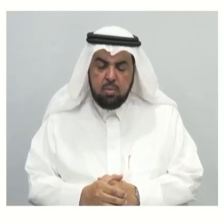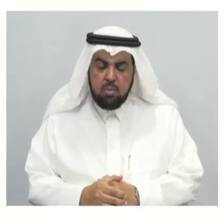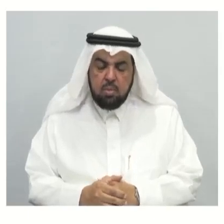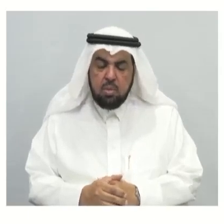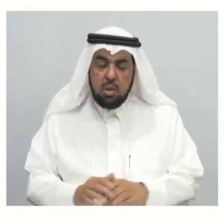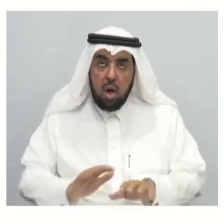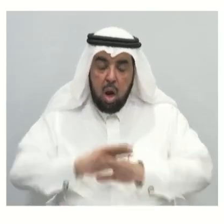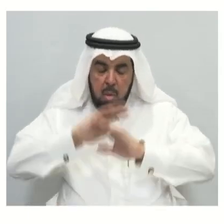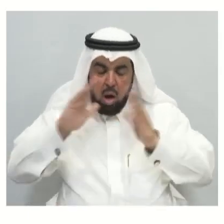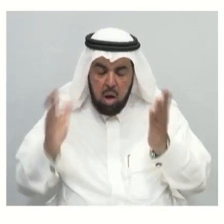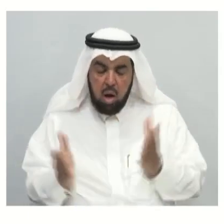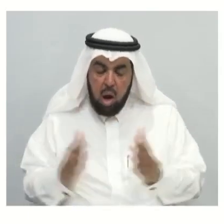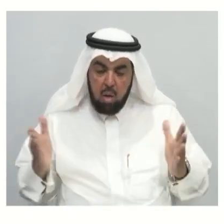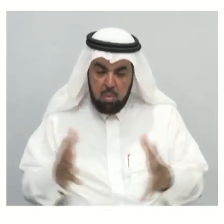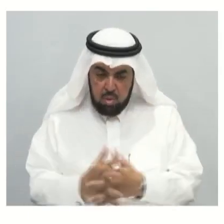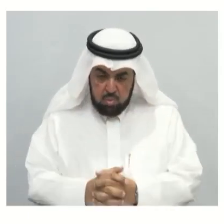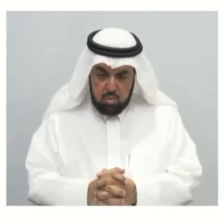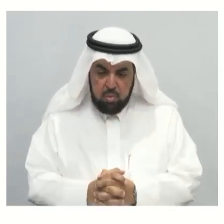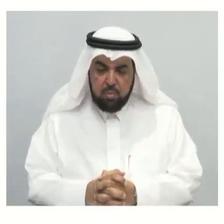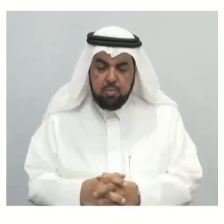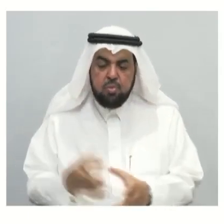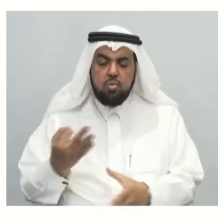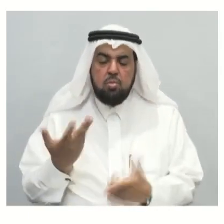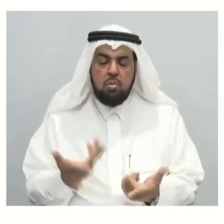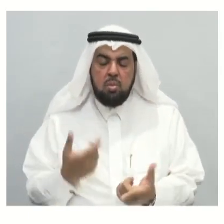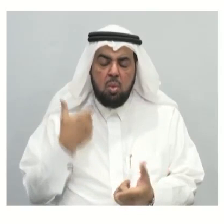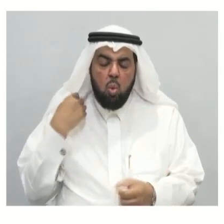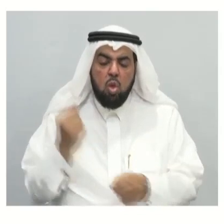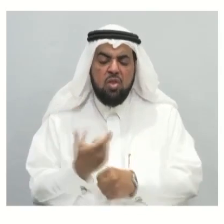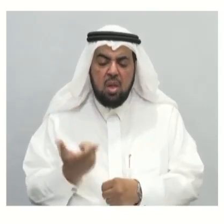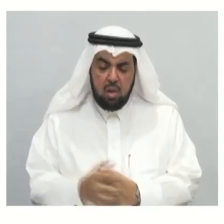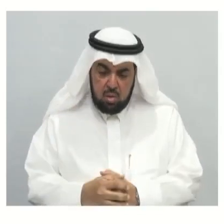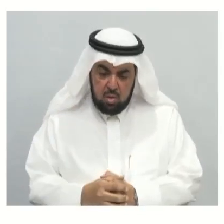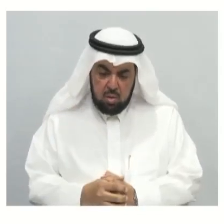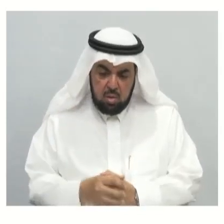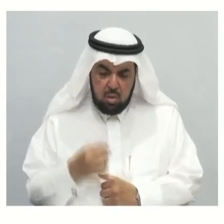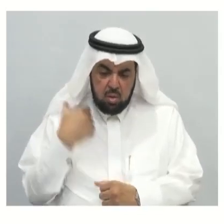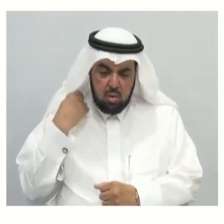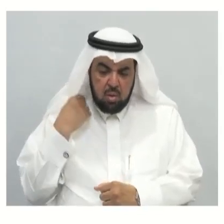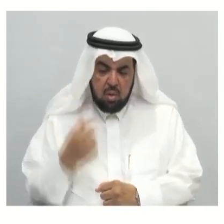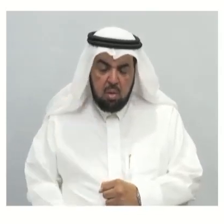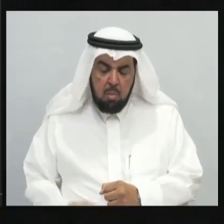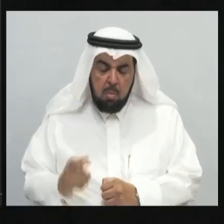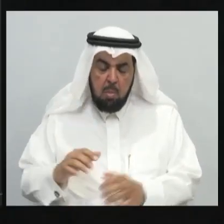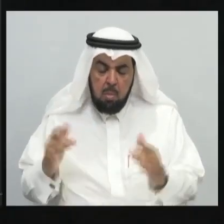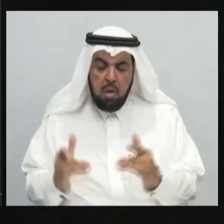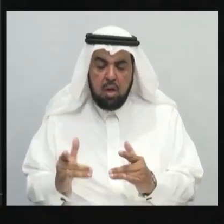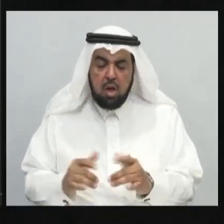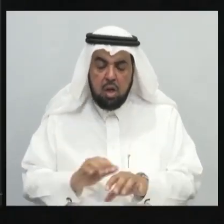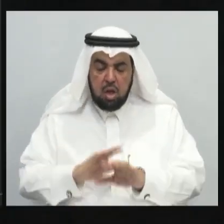الامانه العامه ما مهمه كل من هذه الاجهزه مجلس الجامعه